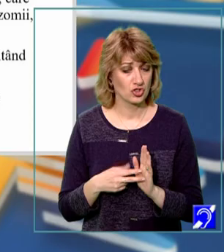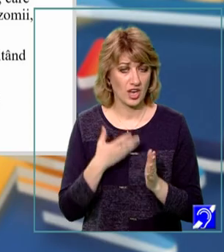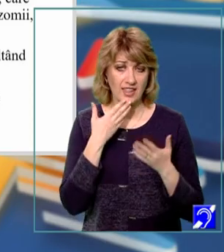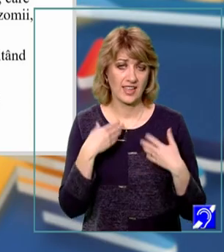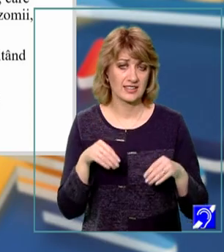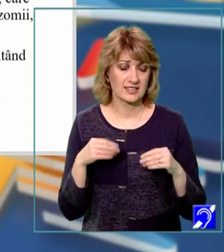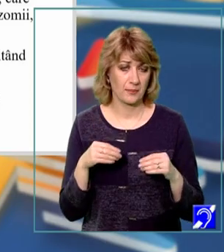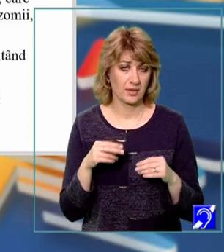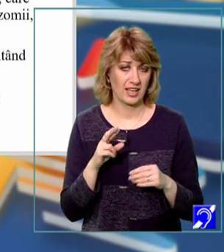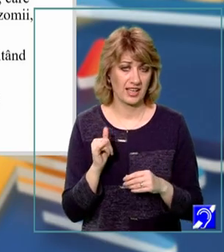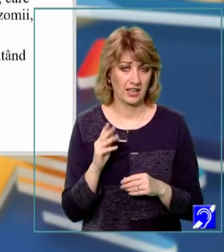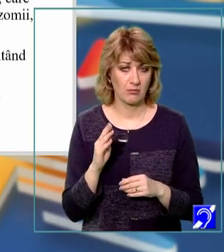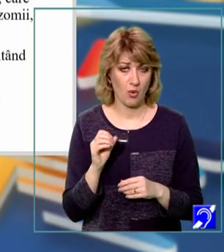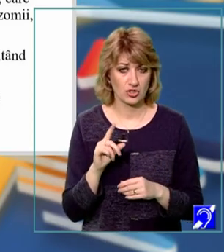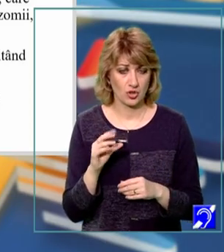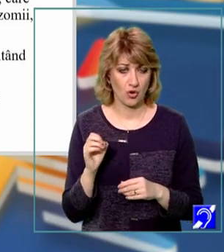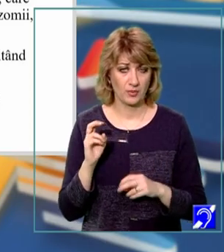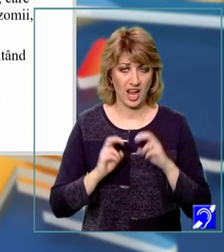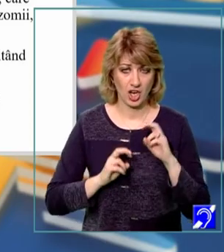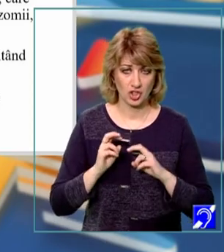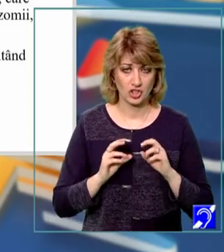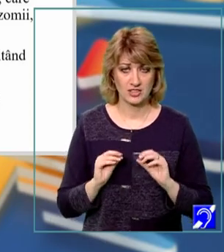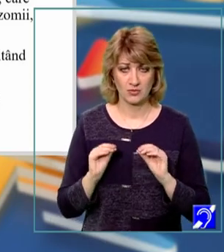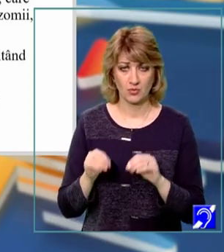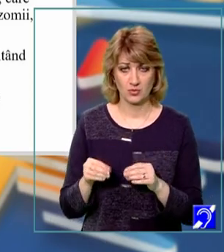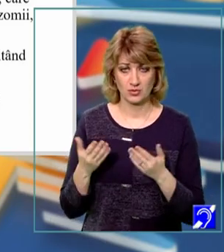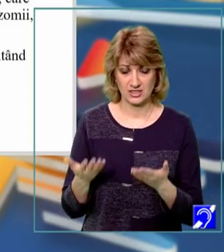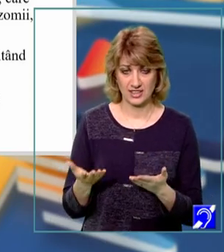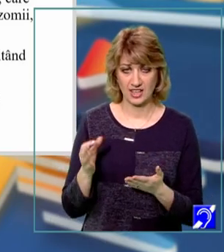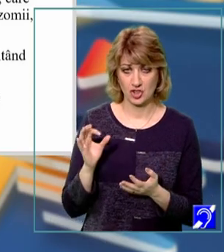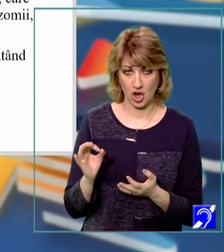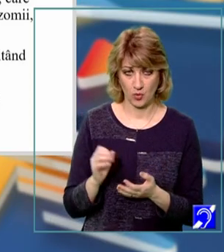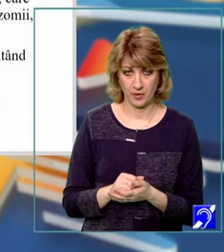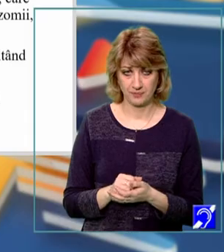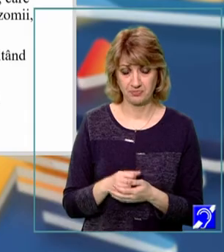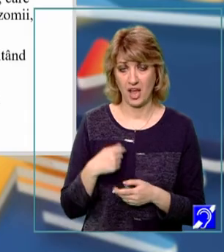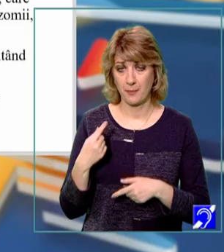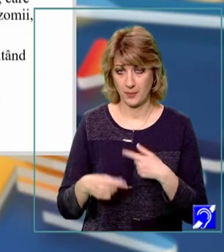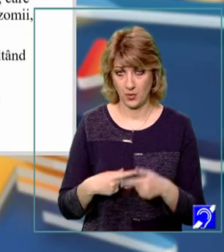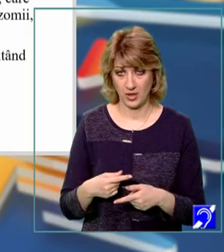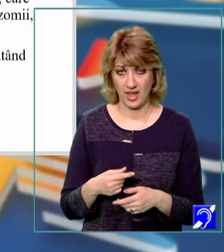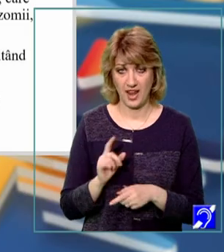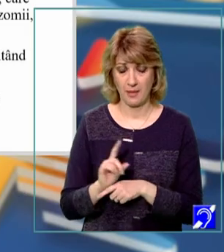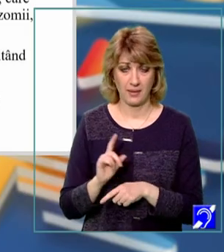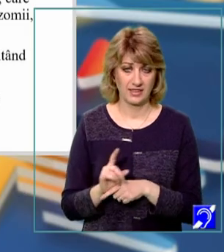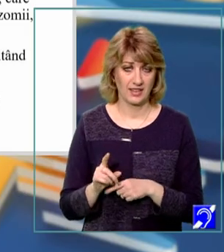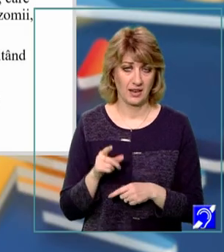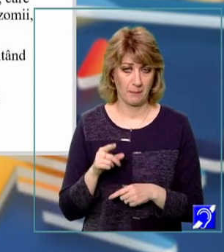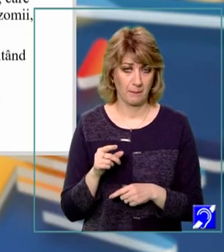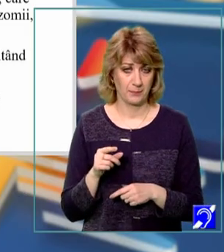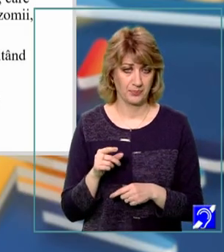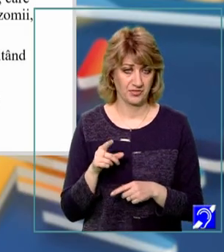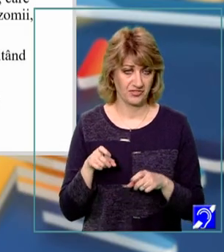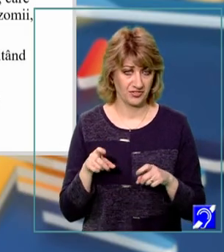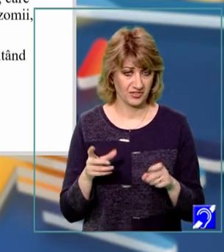exemplu, ribozomii, energia, toate sunt puse la dispoziție de celula parazitată. Ulterior, elementele particulelor virale